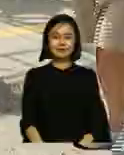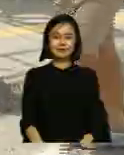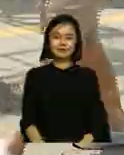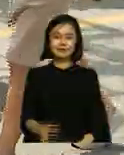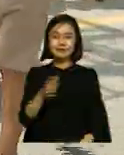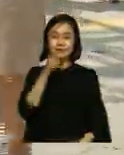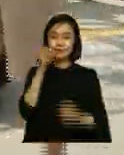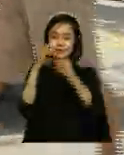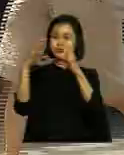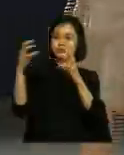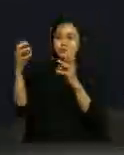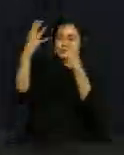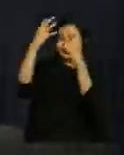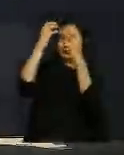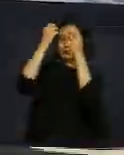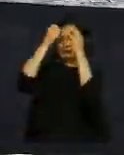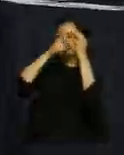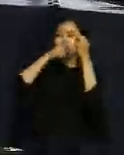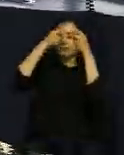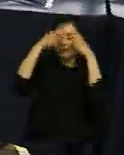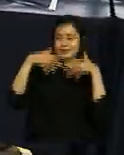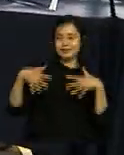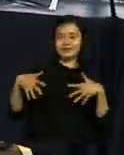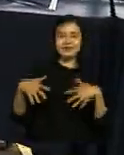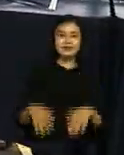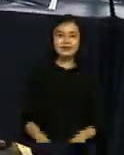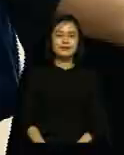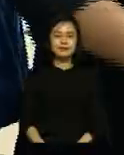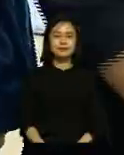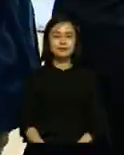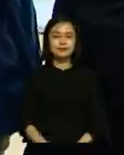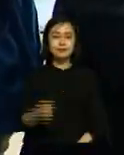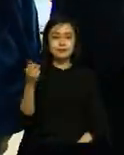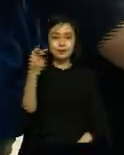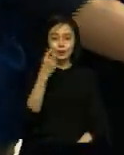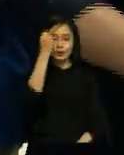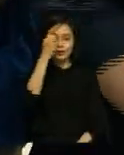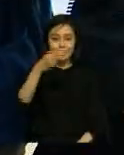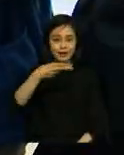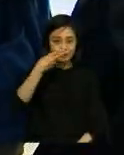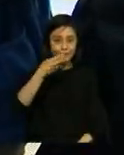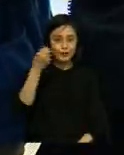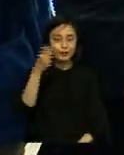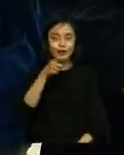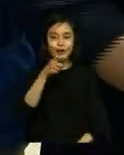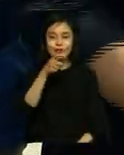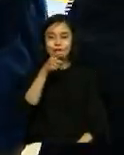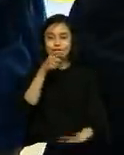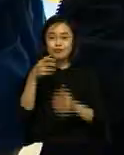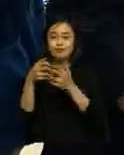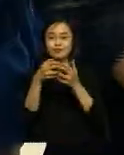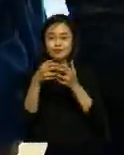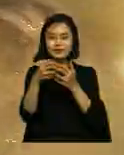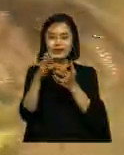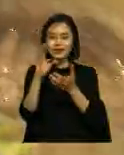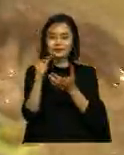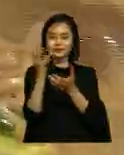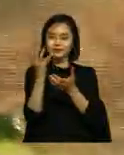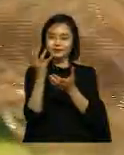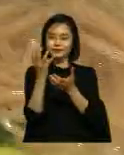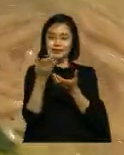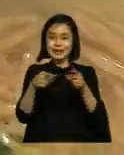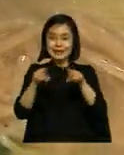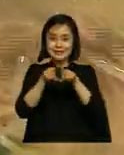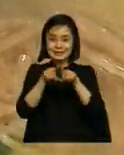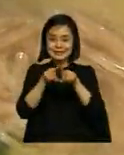됩니다. 곧이어 지역의 별미인 냉면과 빙수가 한데 섞인 빙수냉면이 등장합니다. 시원한